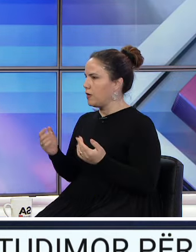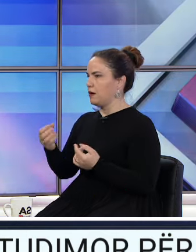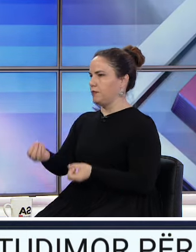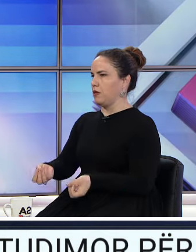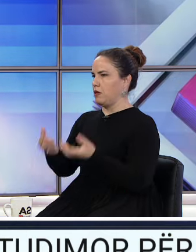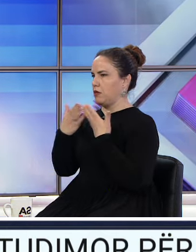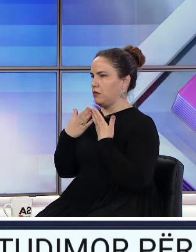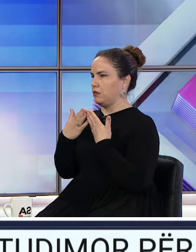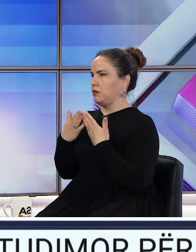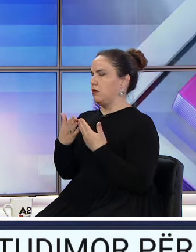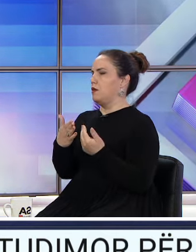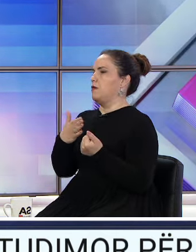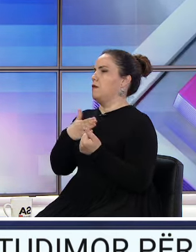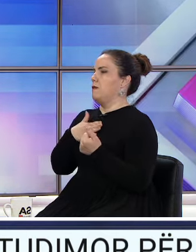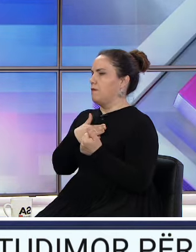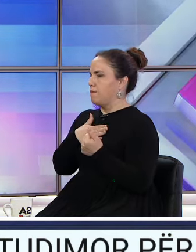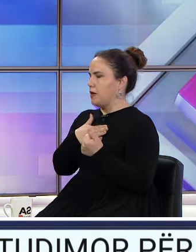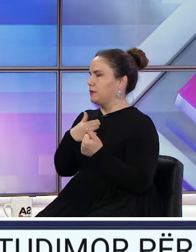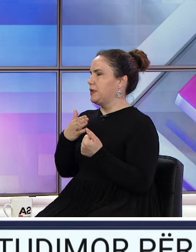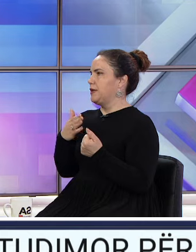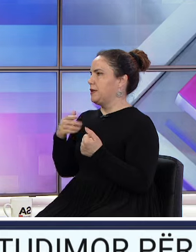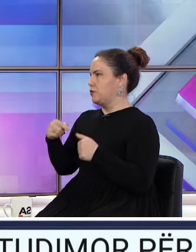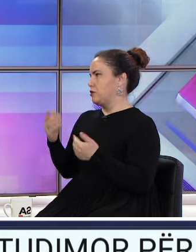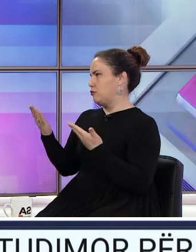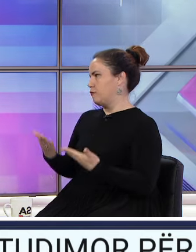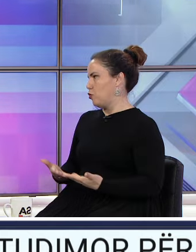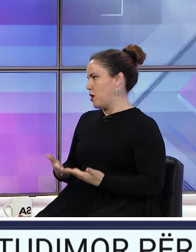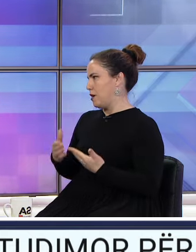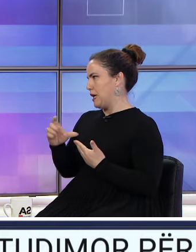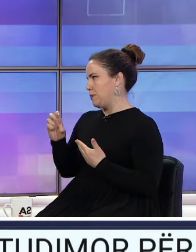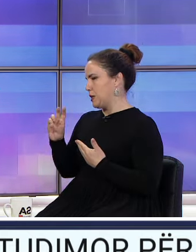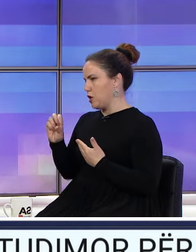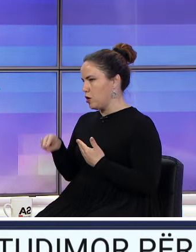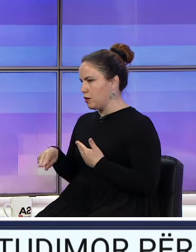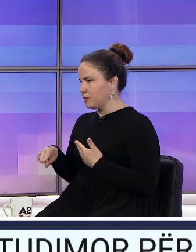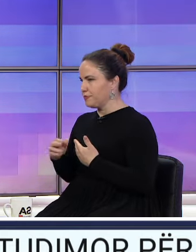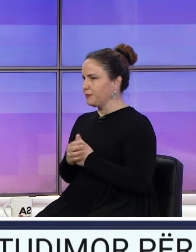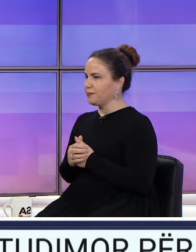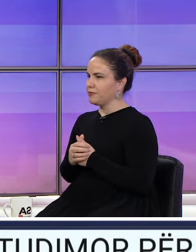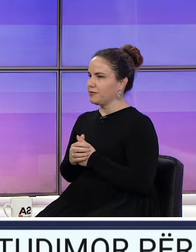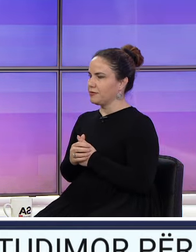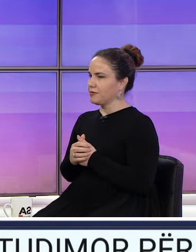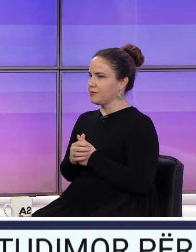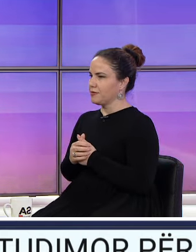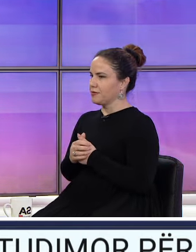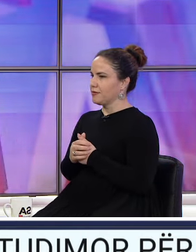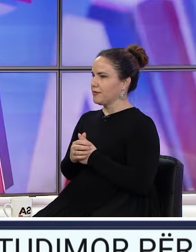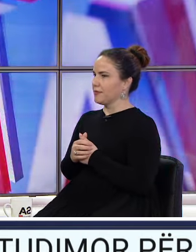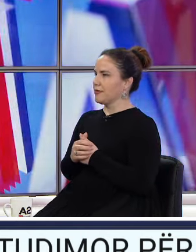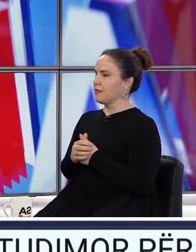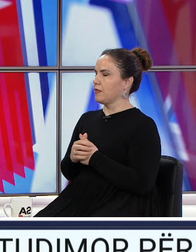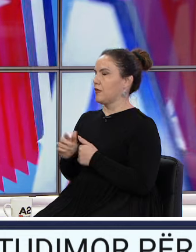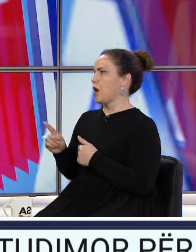e rubrikës tuaj në këtë emision, kaq të ndjekur. Në radhë të parë, laboratorët do të jenë